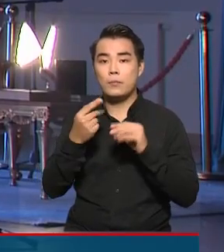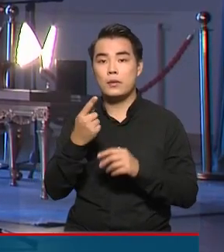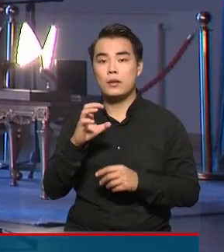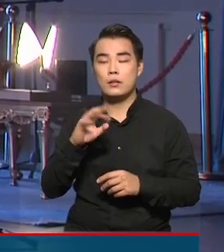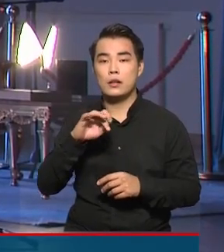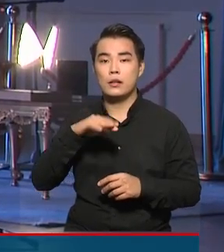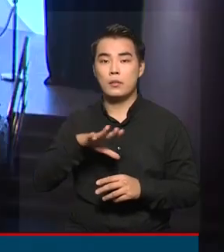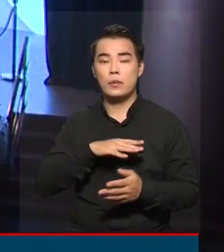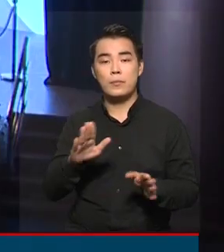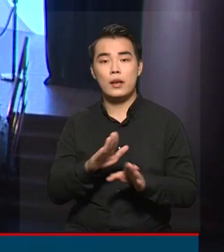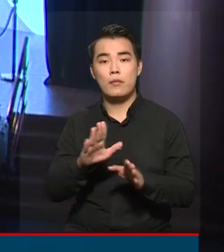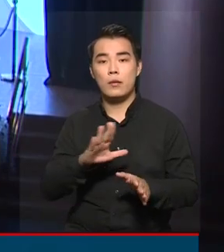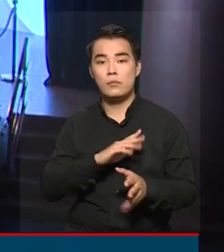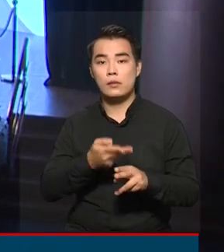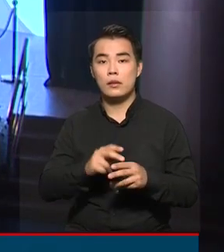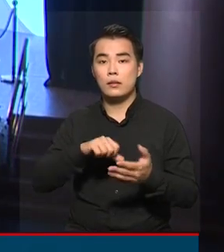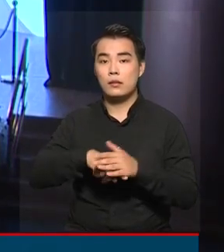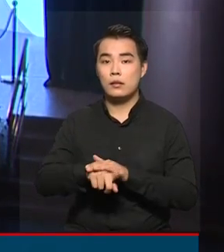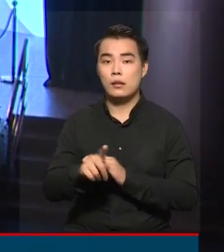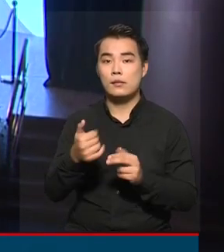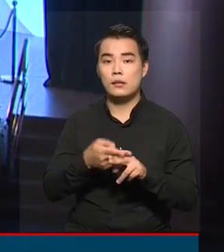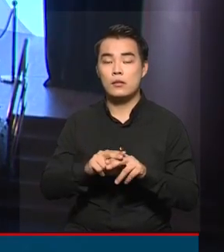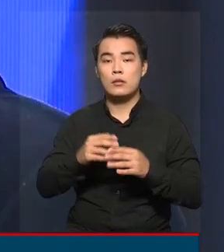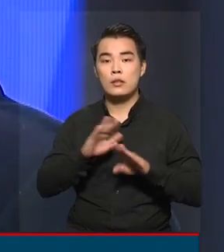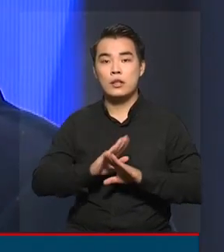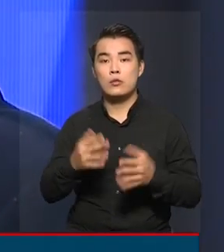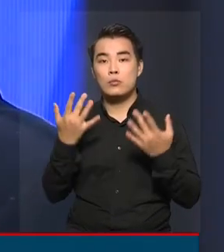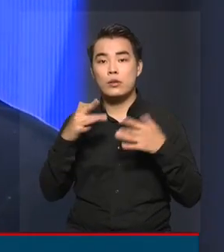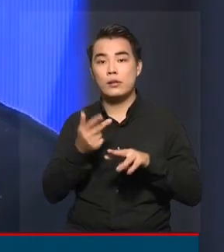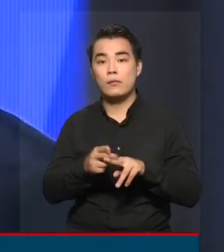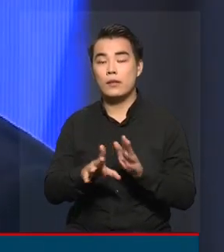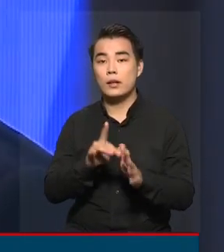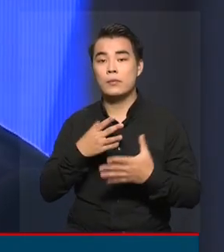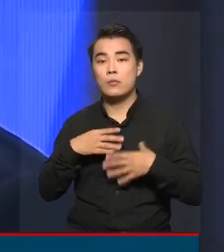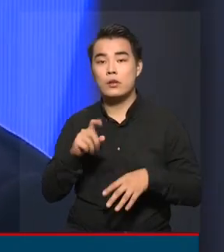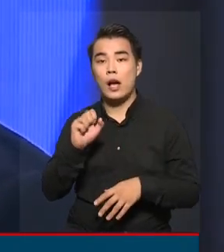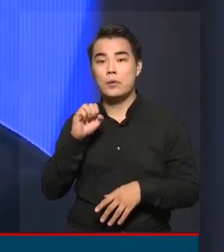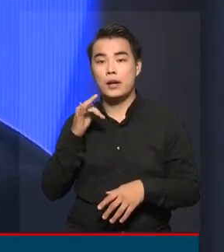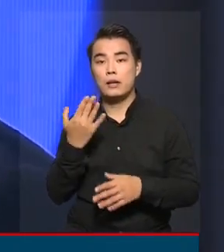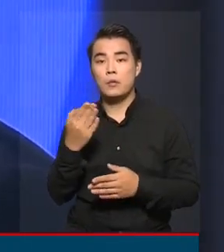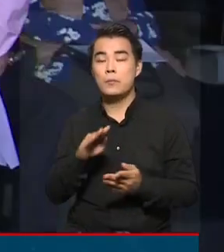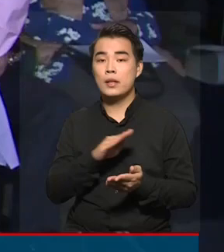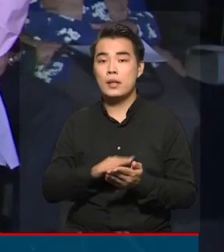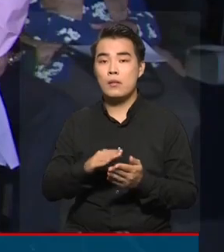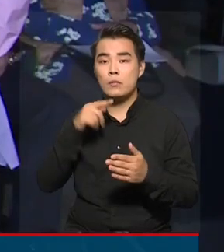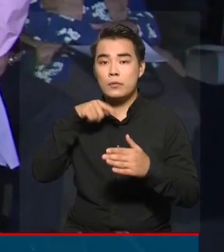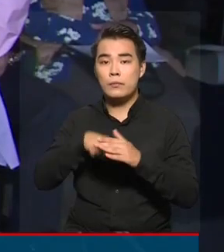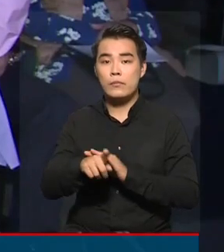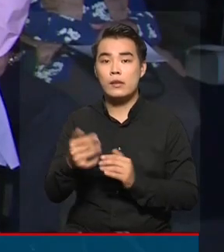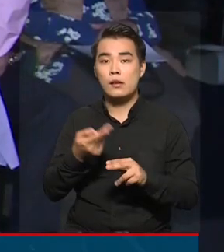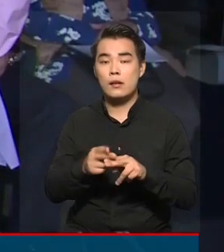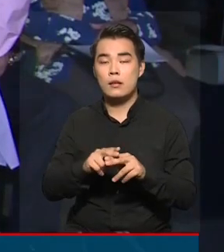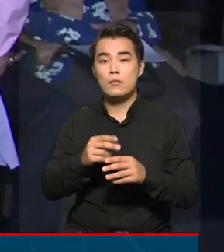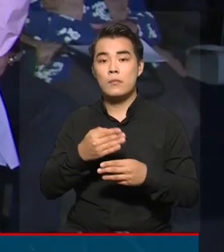Шахим Ардан Әбілев моноопера форматын кездейсоқ таңдаған жоқ. Айтуынша, Ұлы Абай шығармаларының драматургиясы мен терең мағынасын